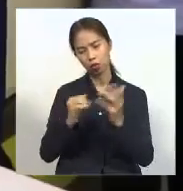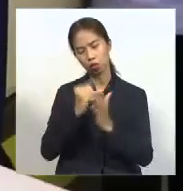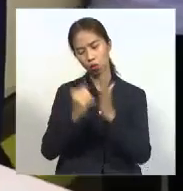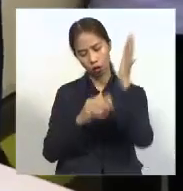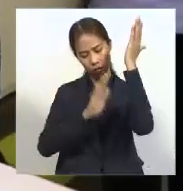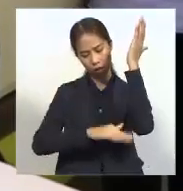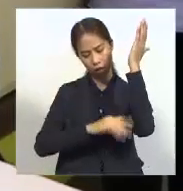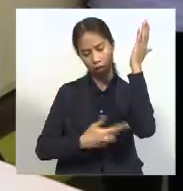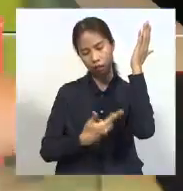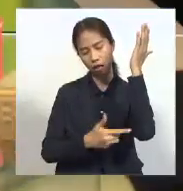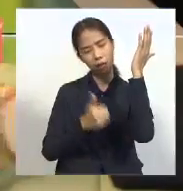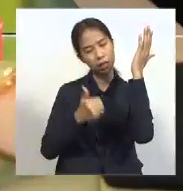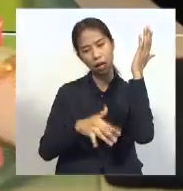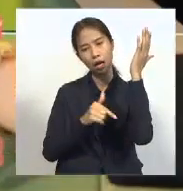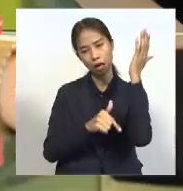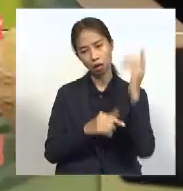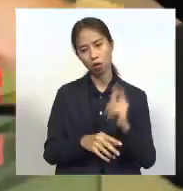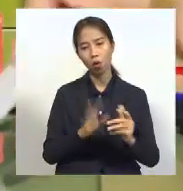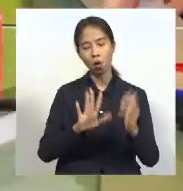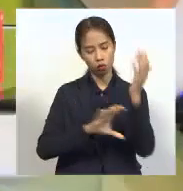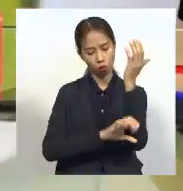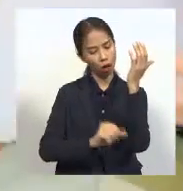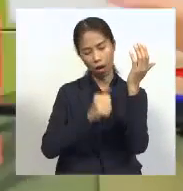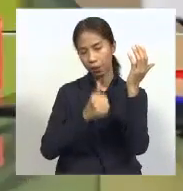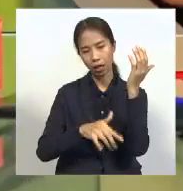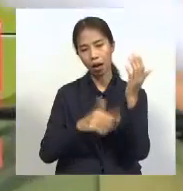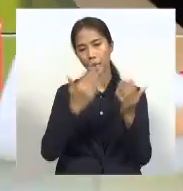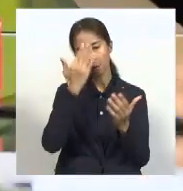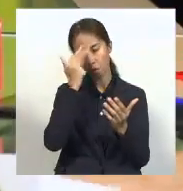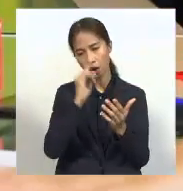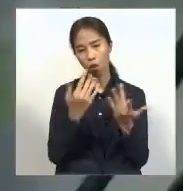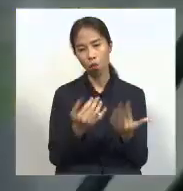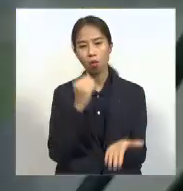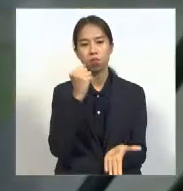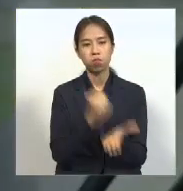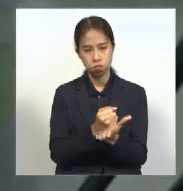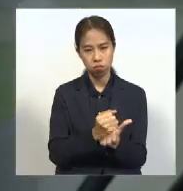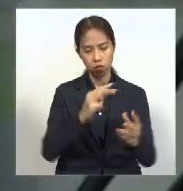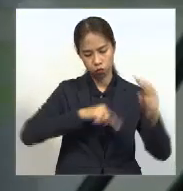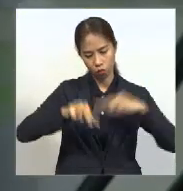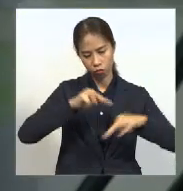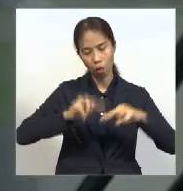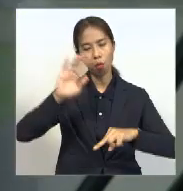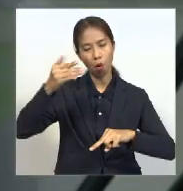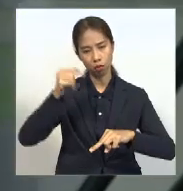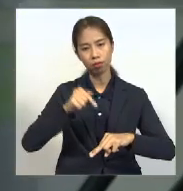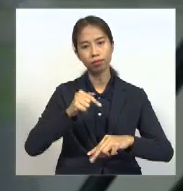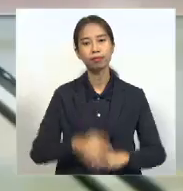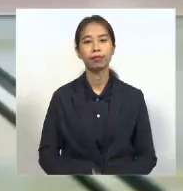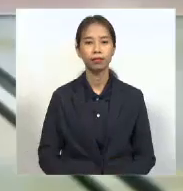3จังหวัดชายแดนภาคใต้และ4อำเภอของจังหวัดสงขลาได้จนกว่าจะมีการลงทะเบียนด้วยระบบตรวจสอบอัตลักษณ์ให้ถู